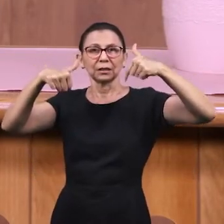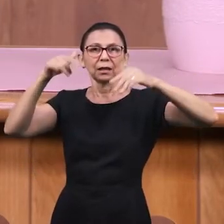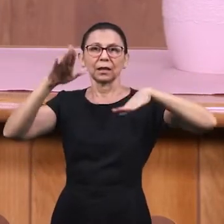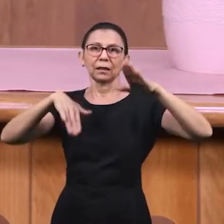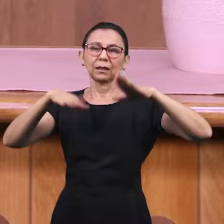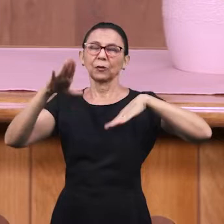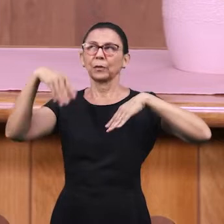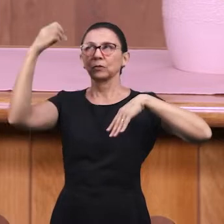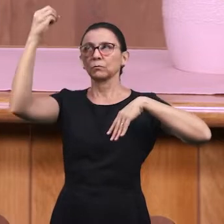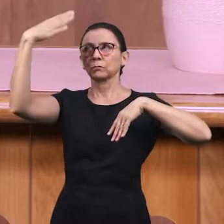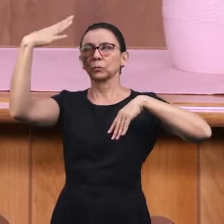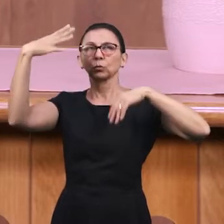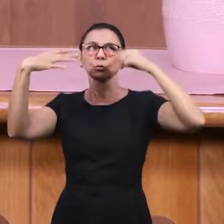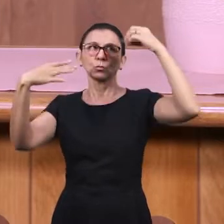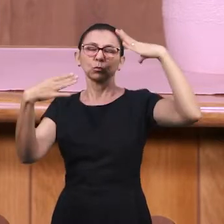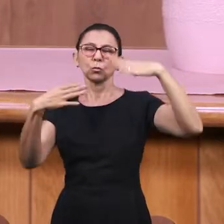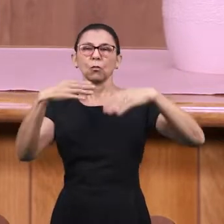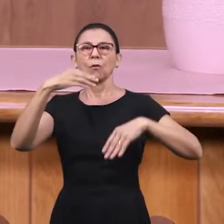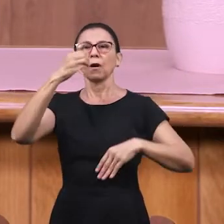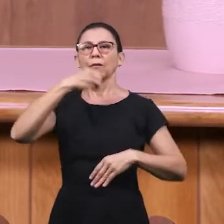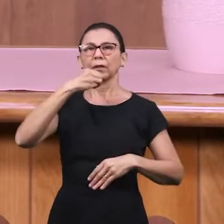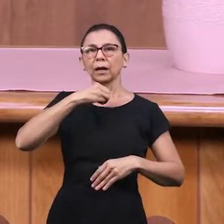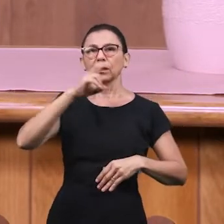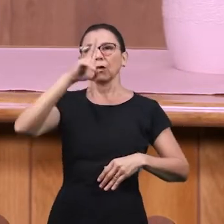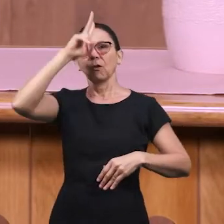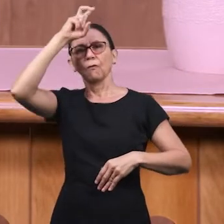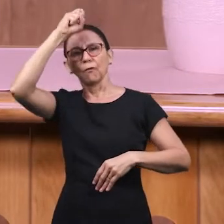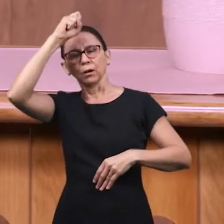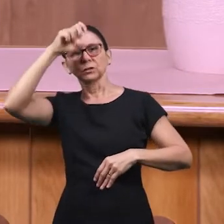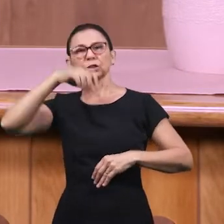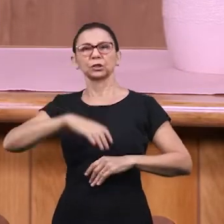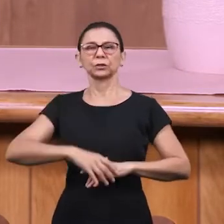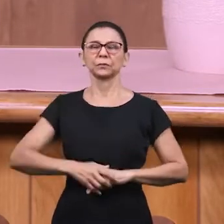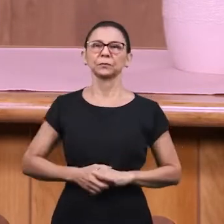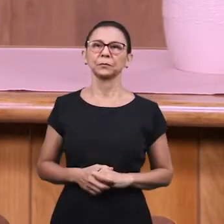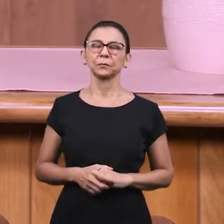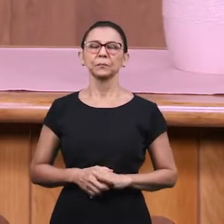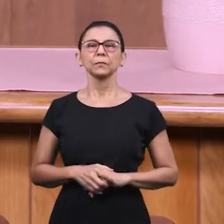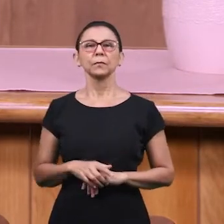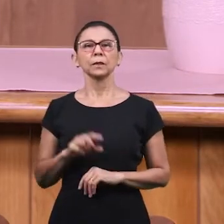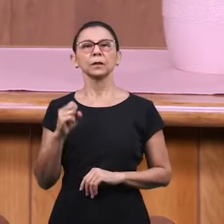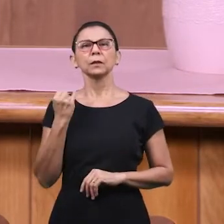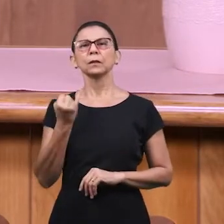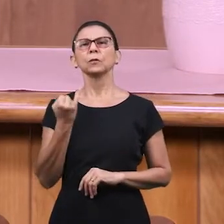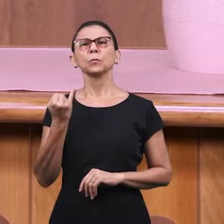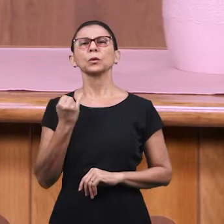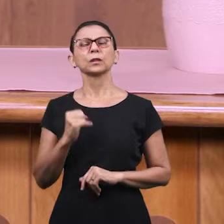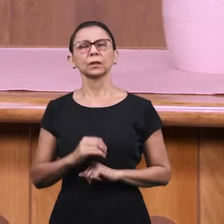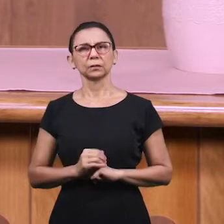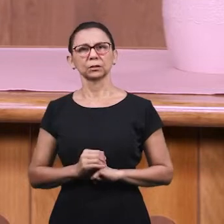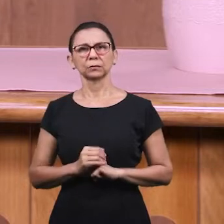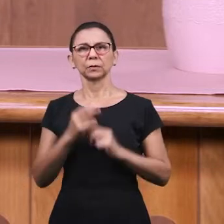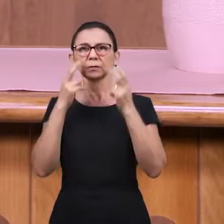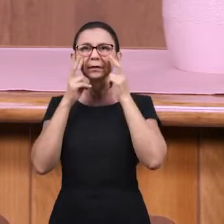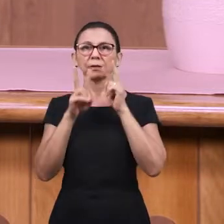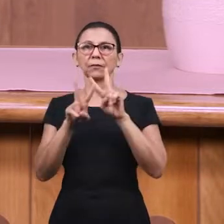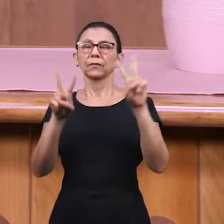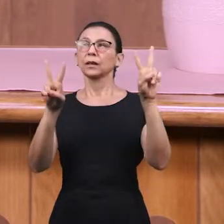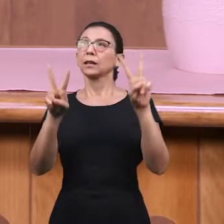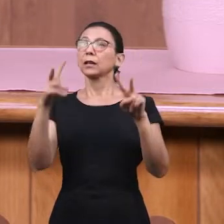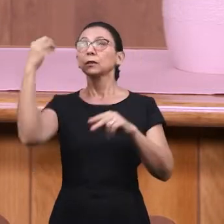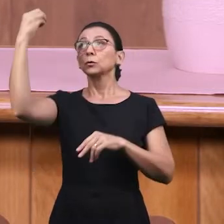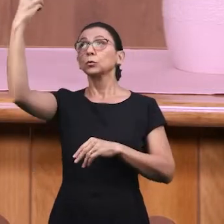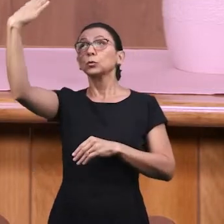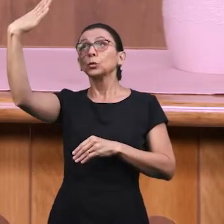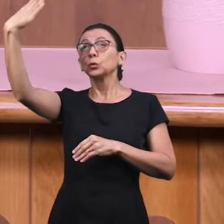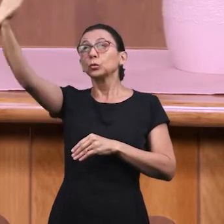светочувствительный глаз. Это нормально, да? Итак, что важно в процессе видения? Это